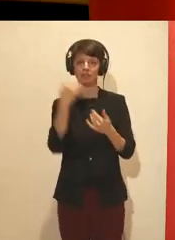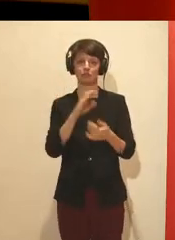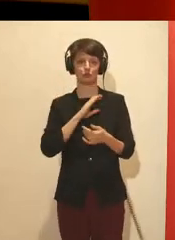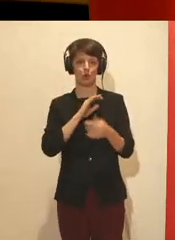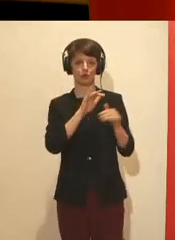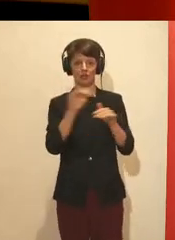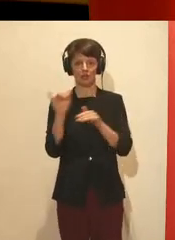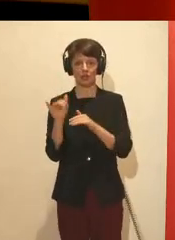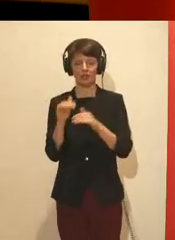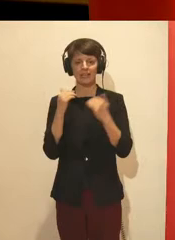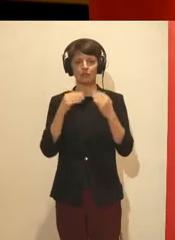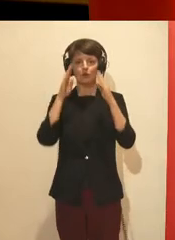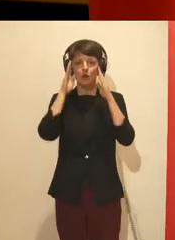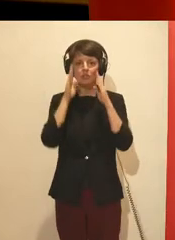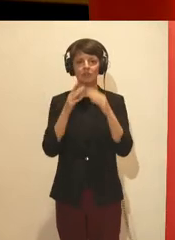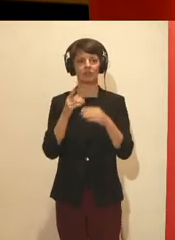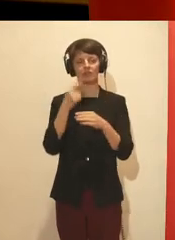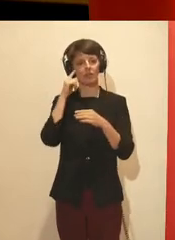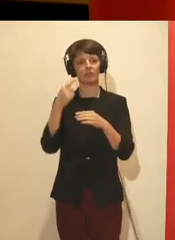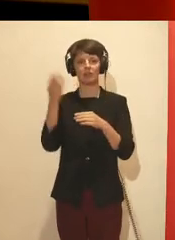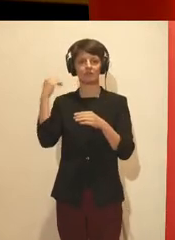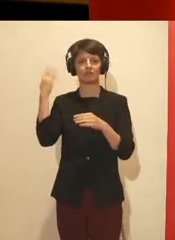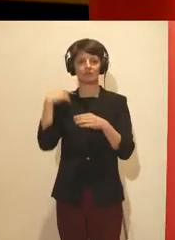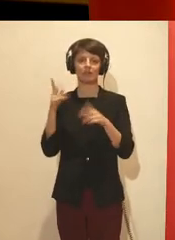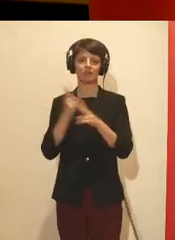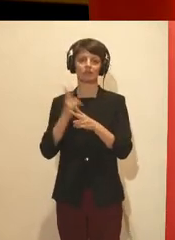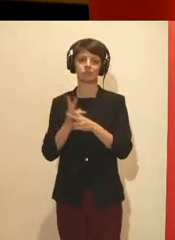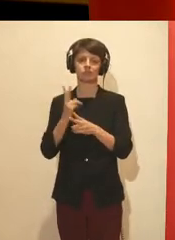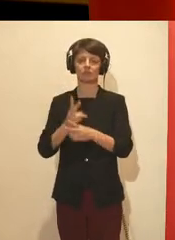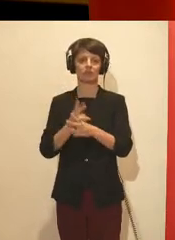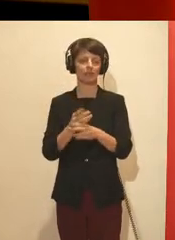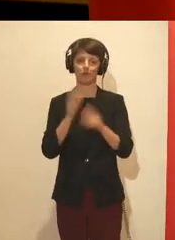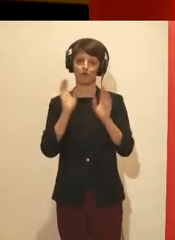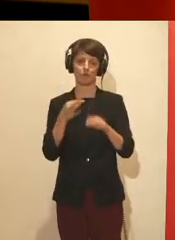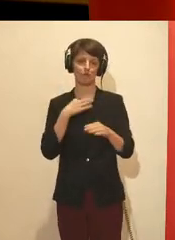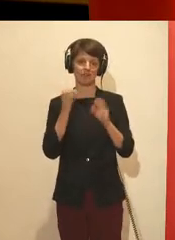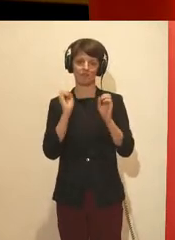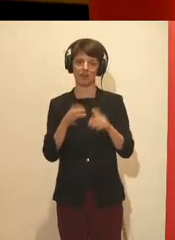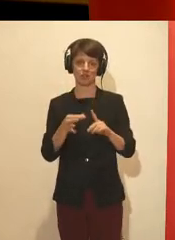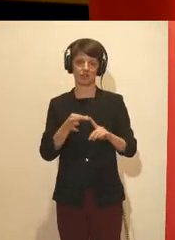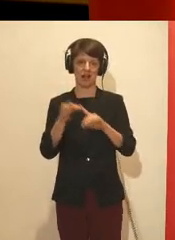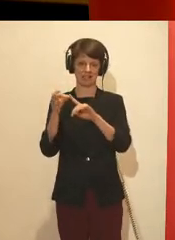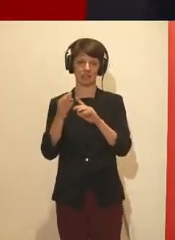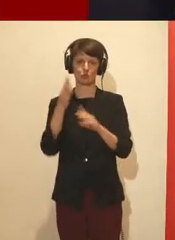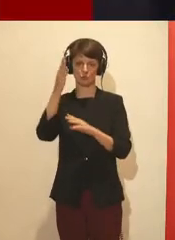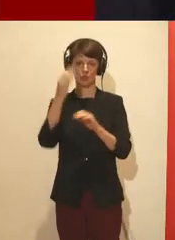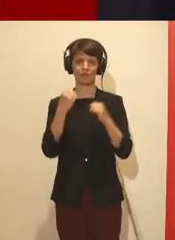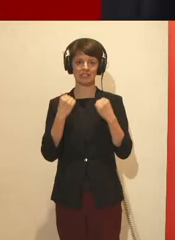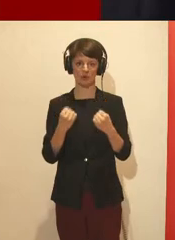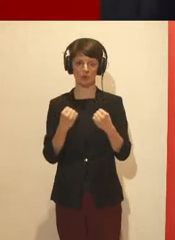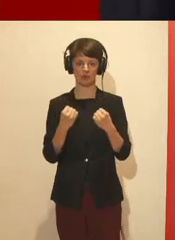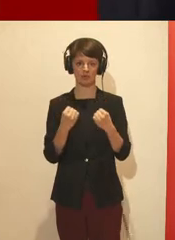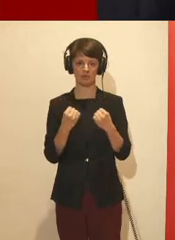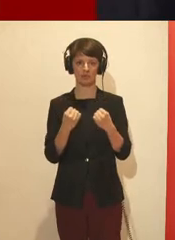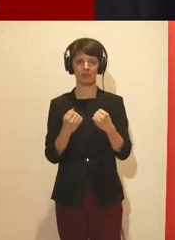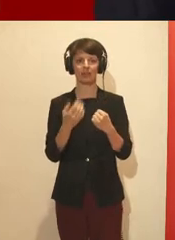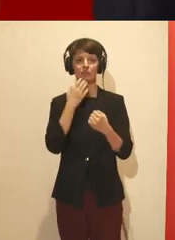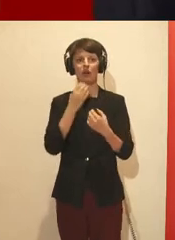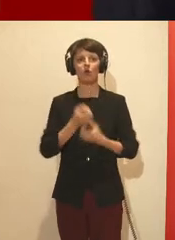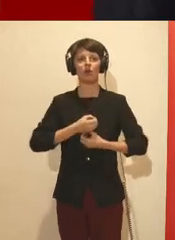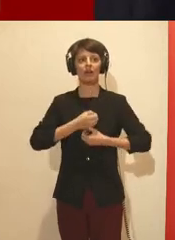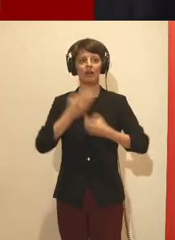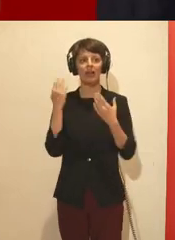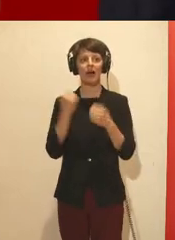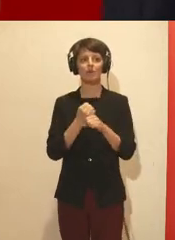also da konservativ zu sein ist der falsche ansatz für die zukunftssicherung überhaupt und deutlich zu machen dass wir